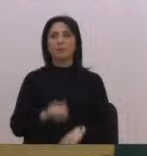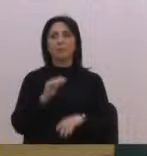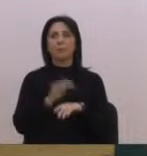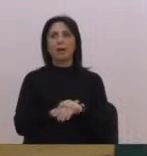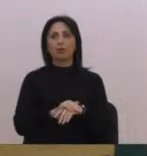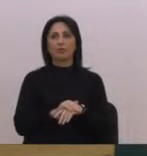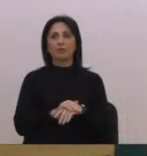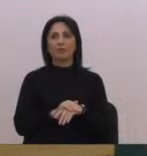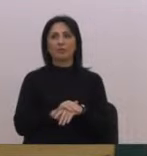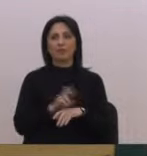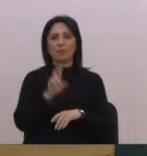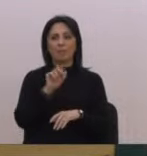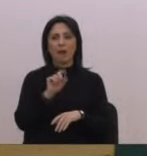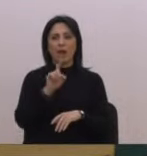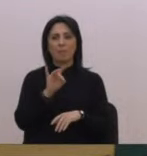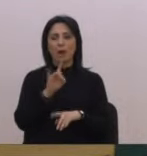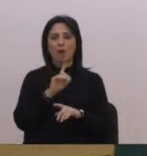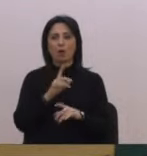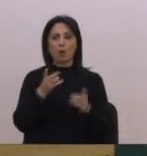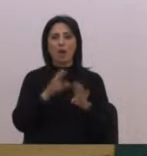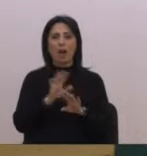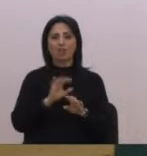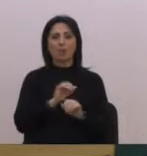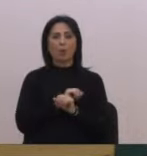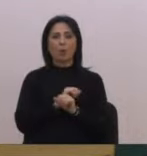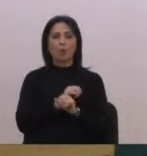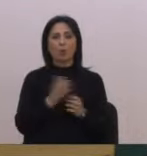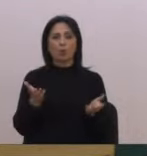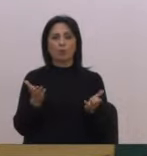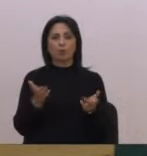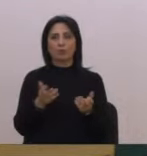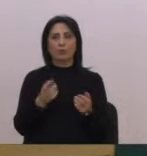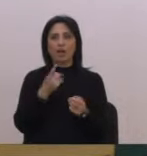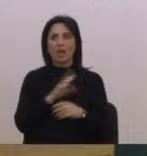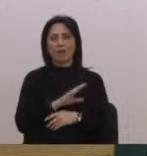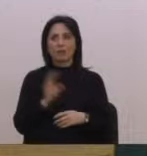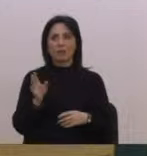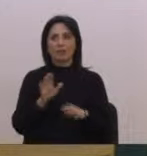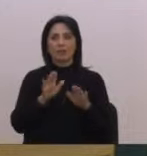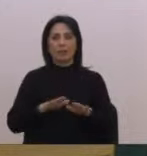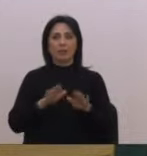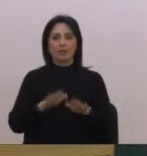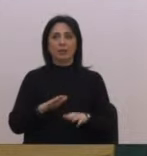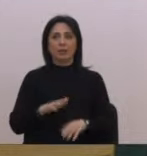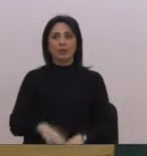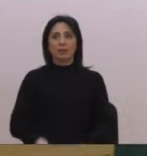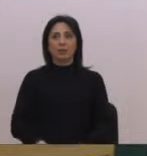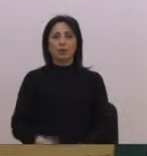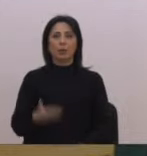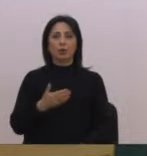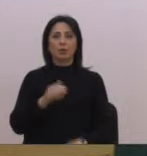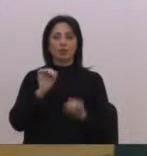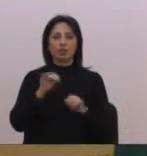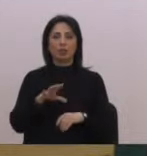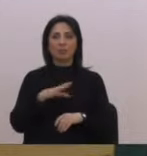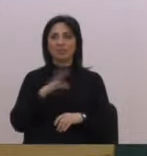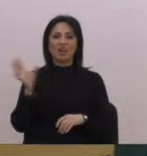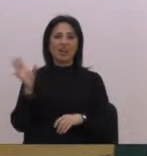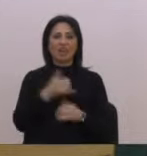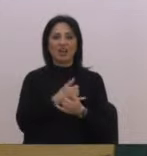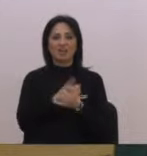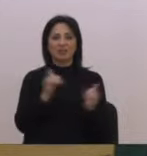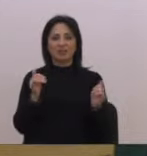ფაქტობრივად ბახმაროში აღარც რჩება კურორტზე არც ერთი ადგილი, რომელიც შეიძლება იყოს